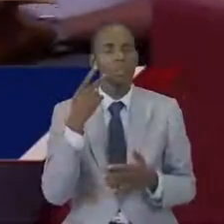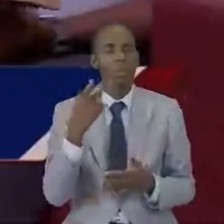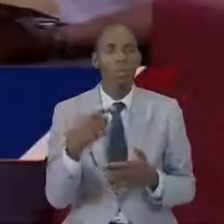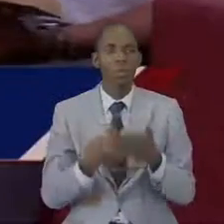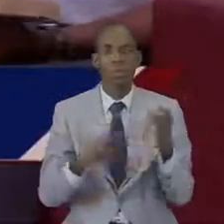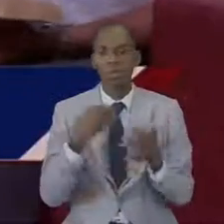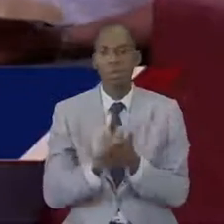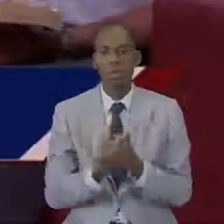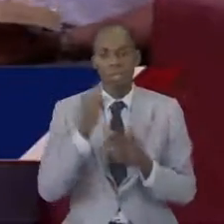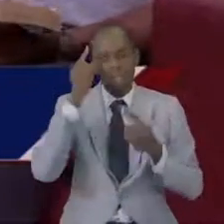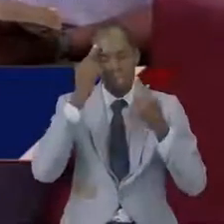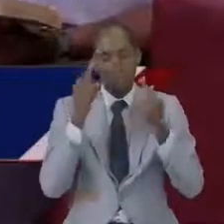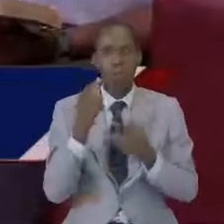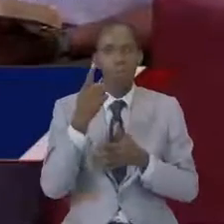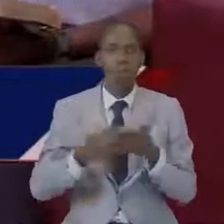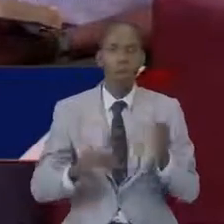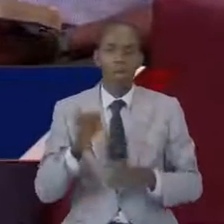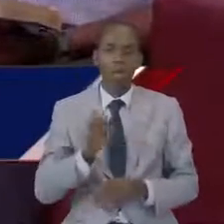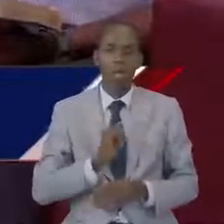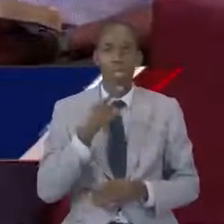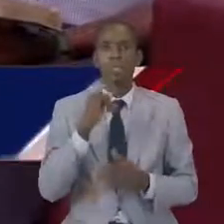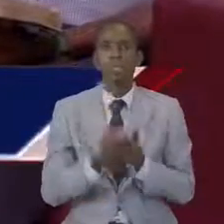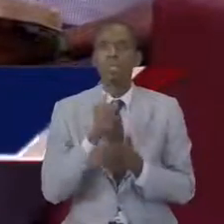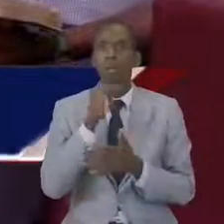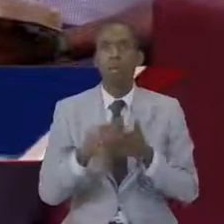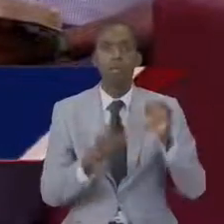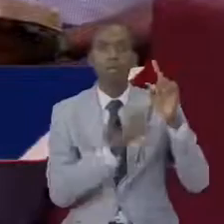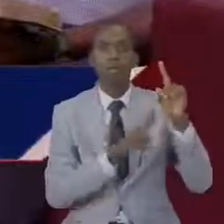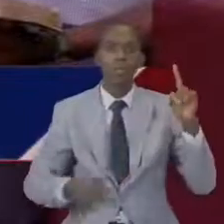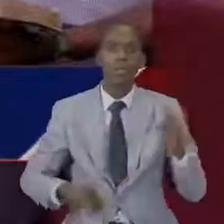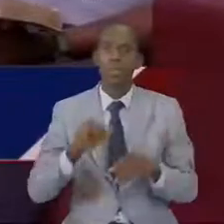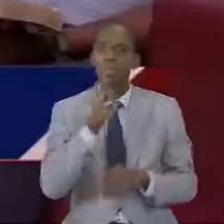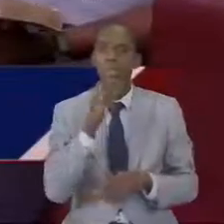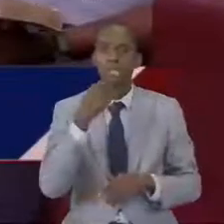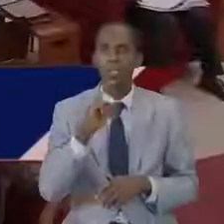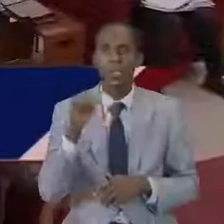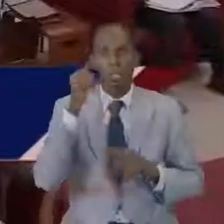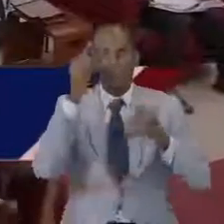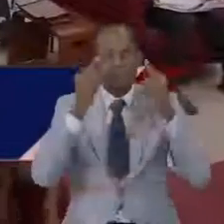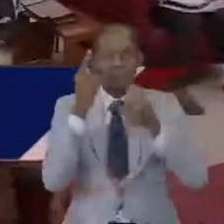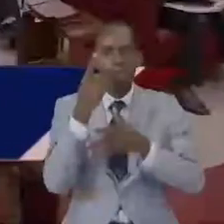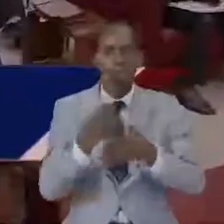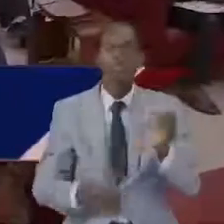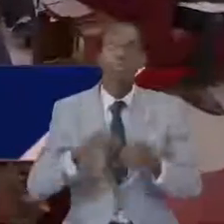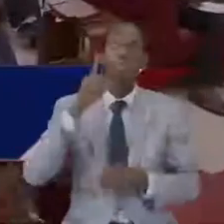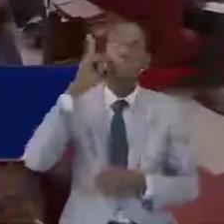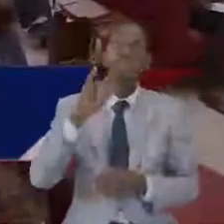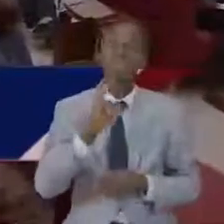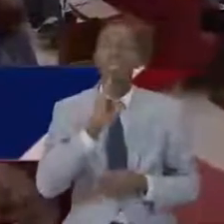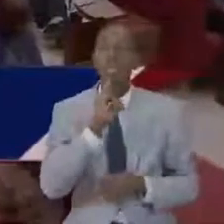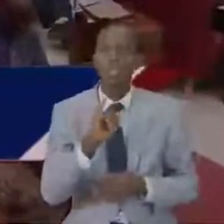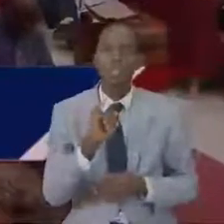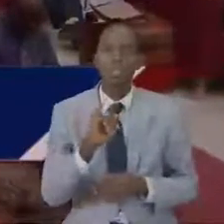2 Timothée chapitre 2 verset 7 2 Timothée de Timothée ce qui est